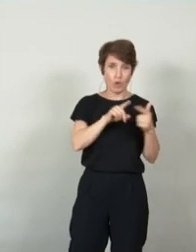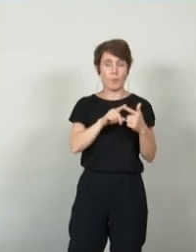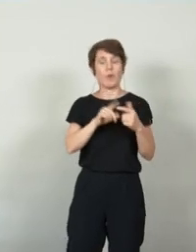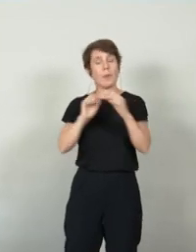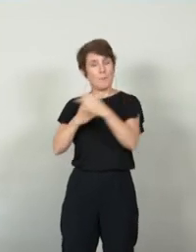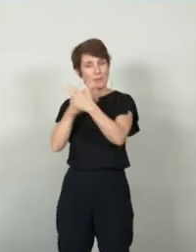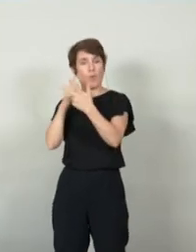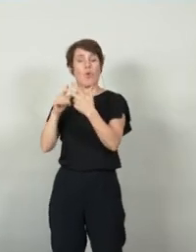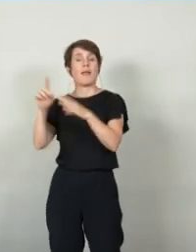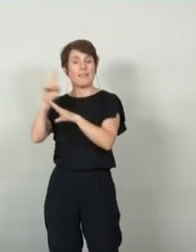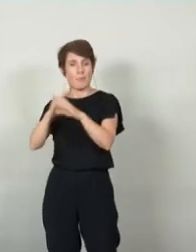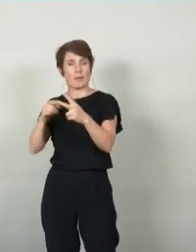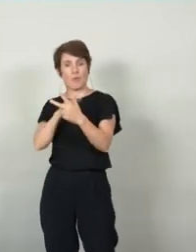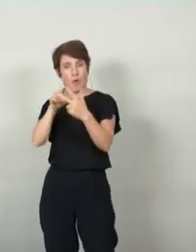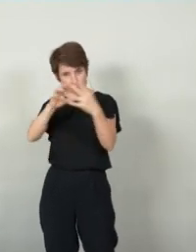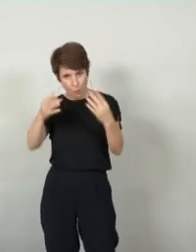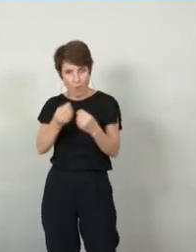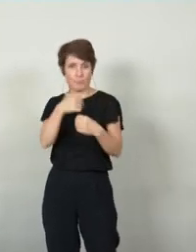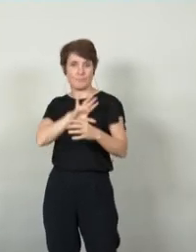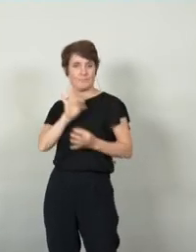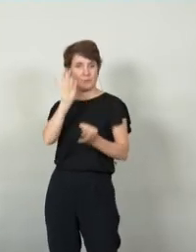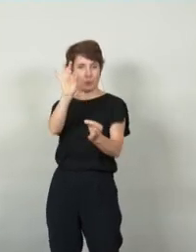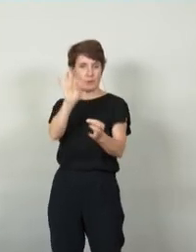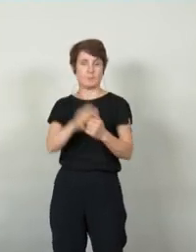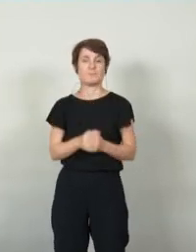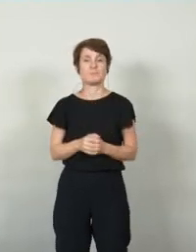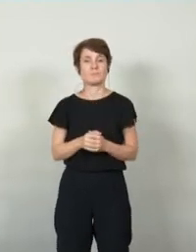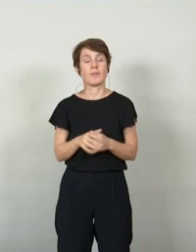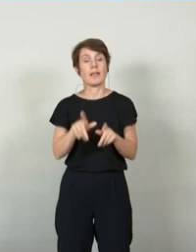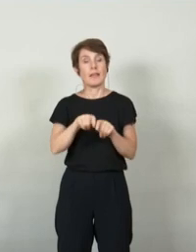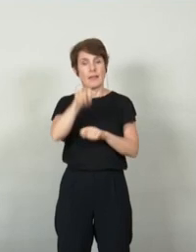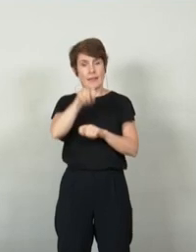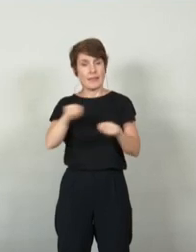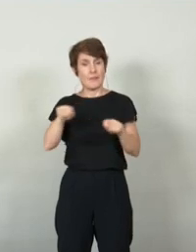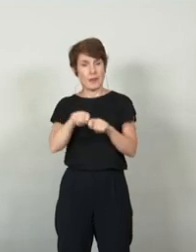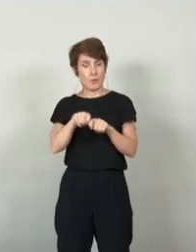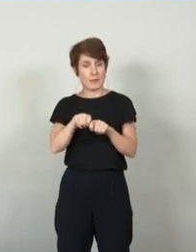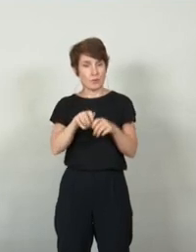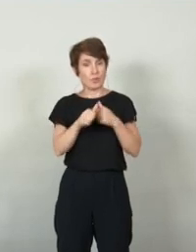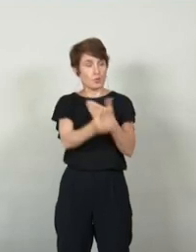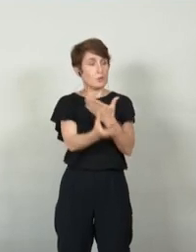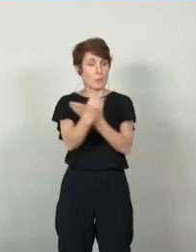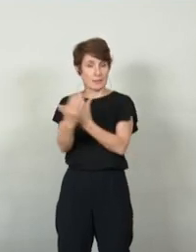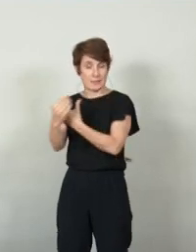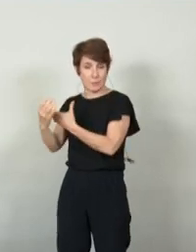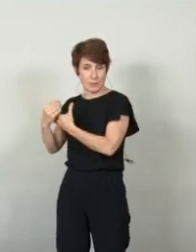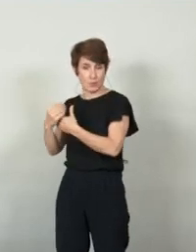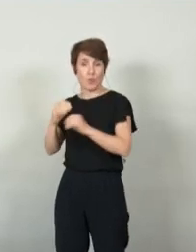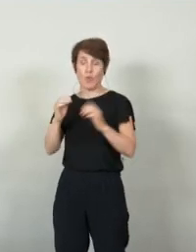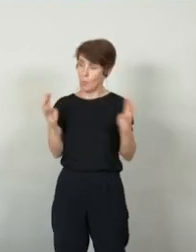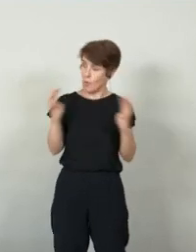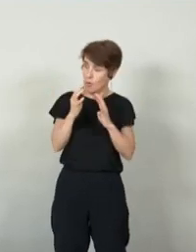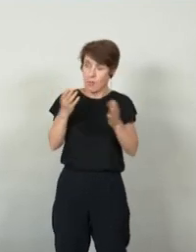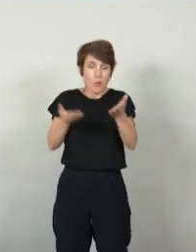Métropole et le département la démarche d'évaluation a été participative menée de façon concertée